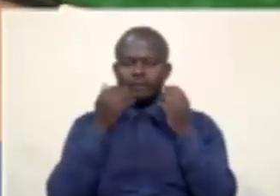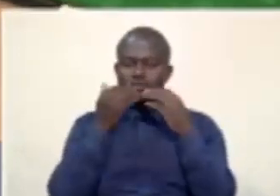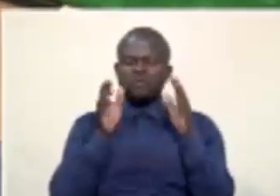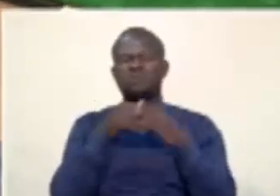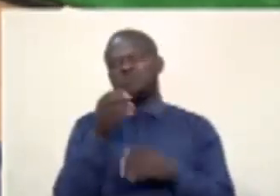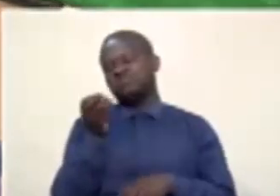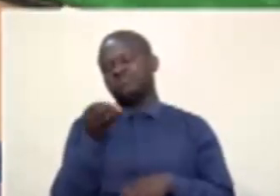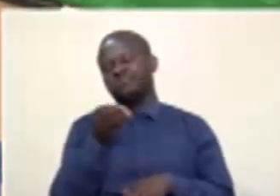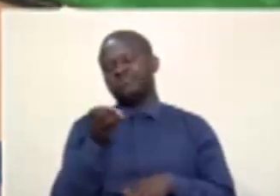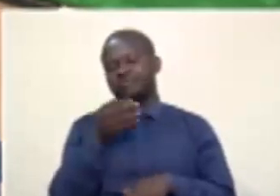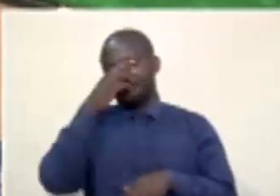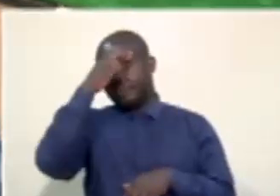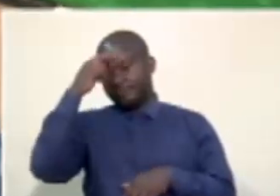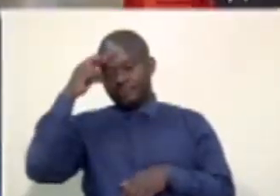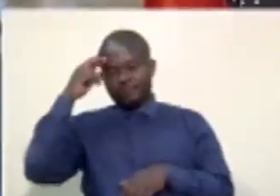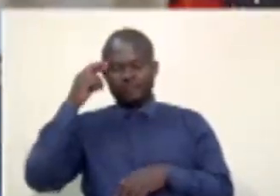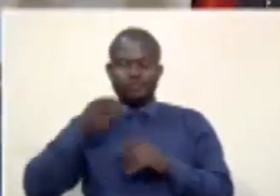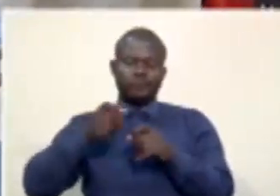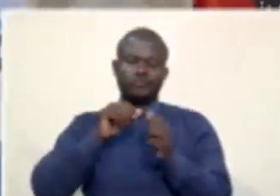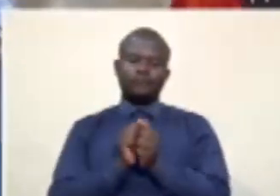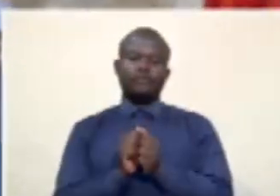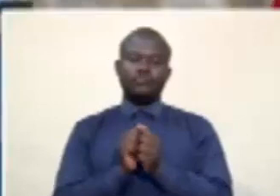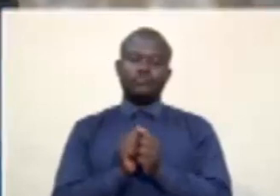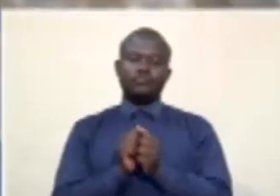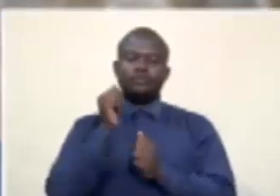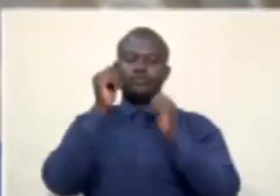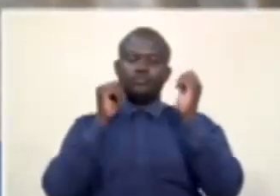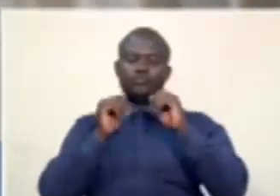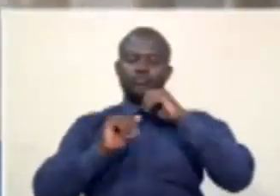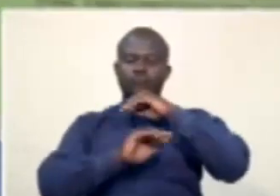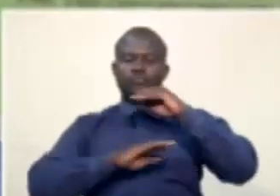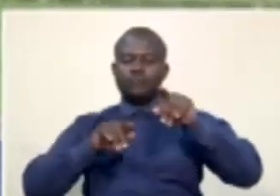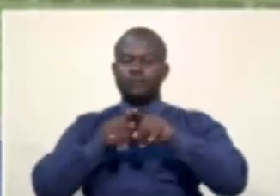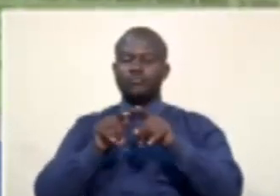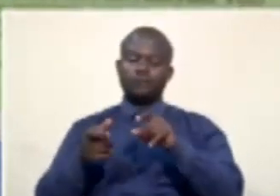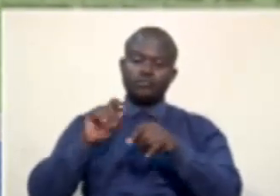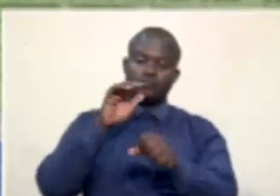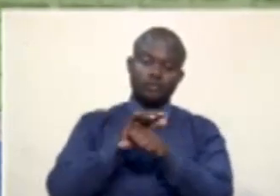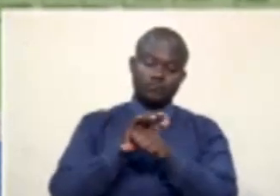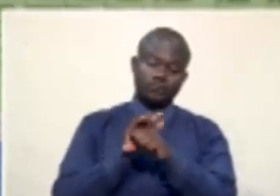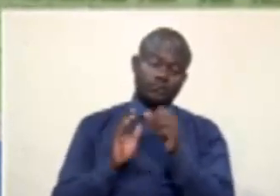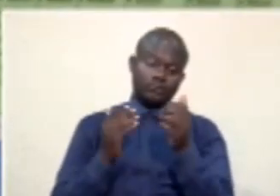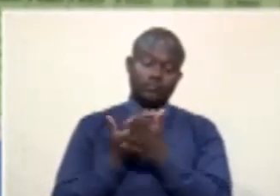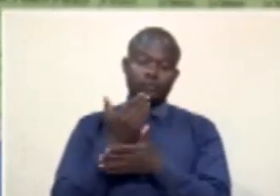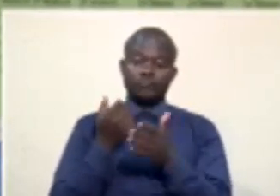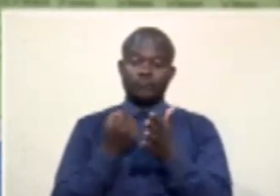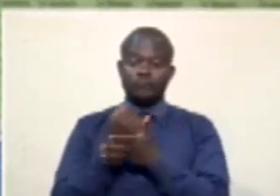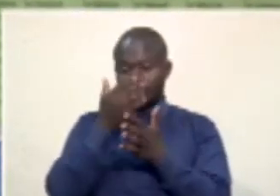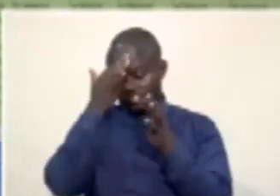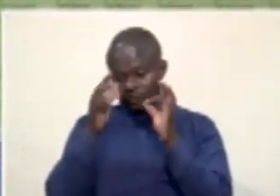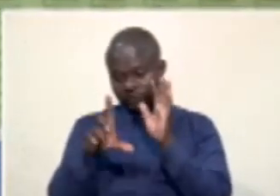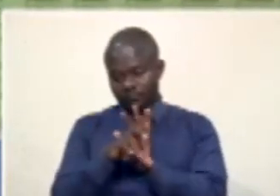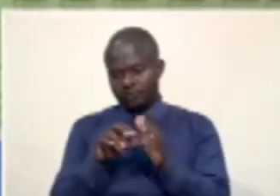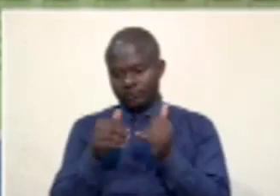amazi niyo mpamvu biri kwiyongera inzego z'ibanze nazo zakajije umurego mu guhanga udushya dutuma amabwiriza yo kwirinda icyorezo